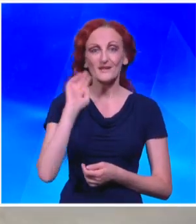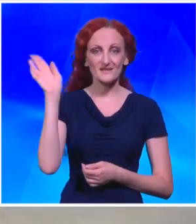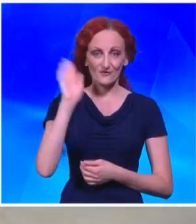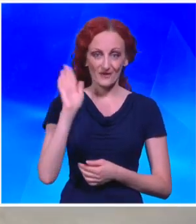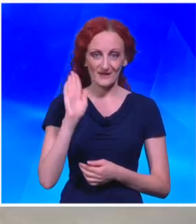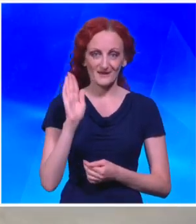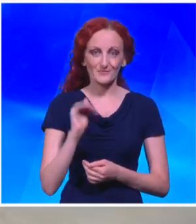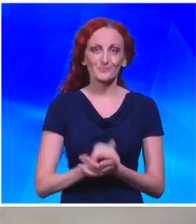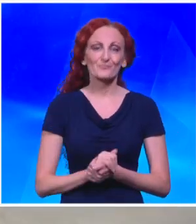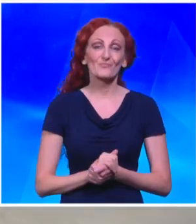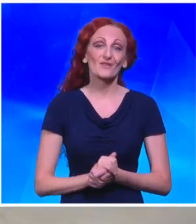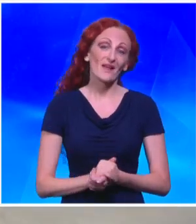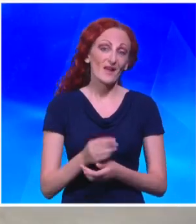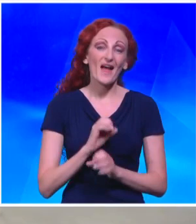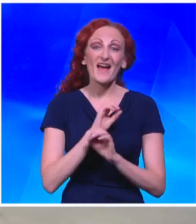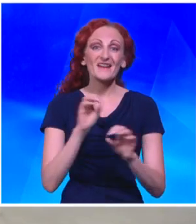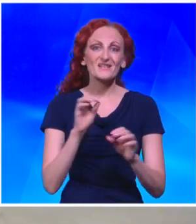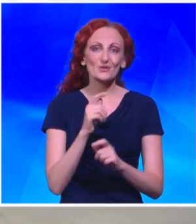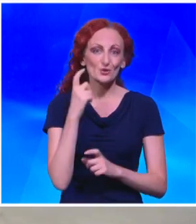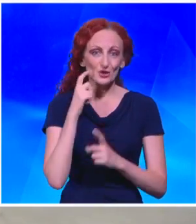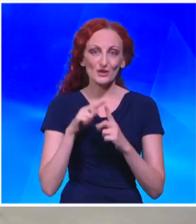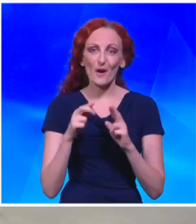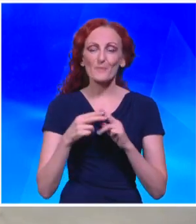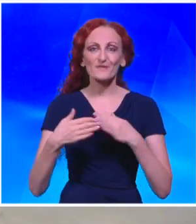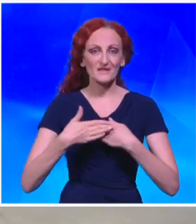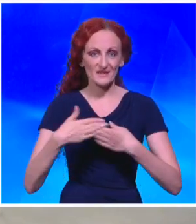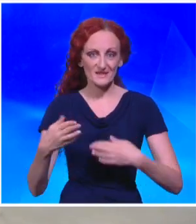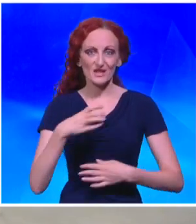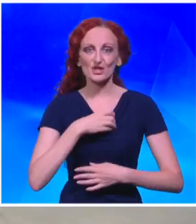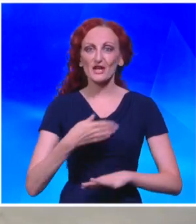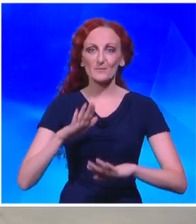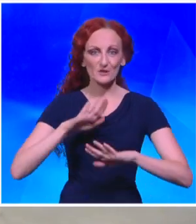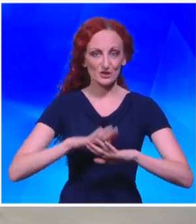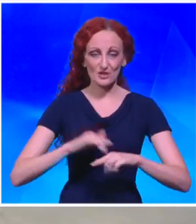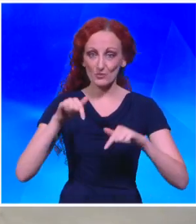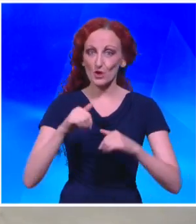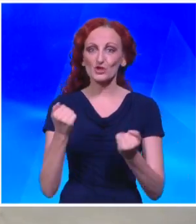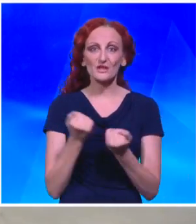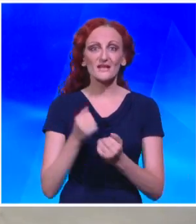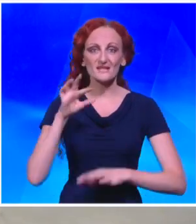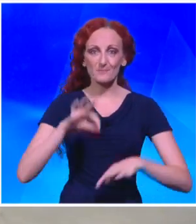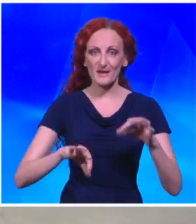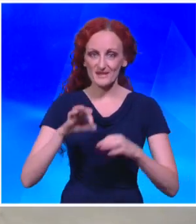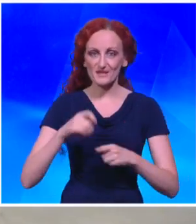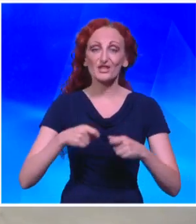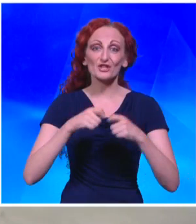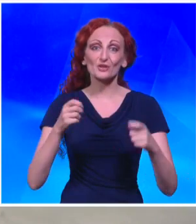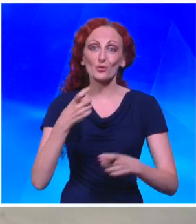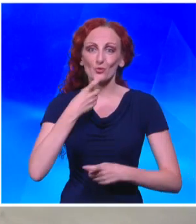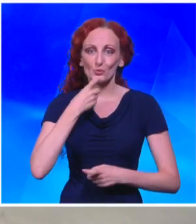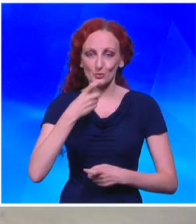Здравейте! Източници на BTV разкриват, че ГЕРБ ще заложат на тези местни избори и на дългогодишните